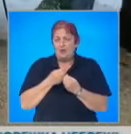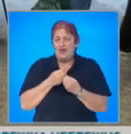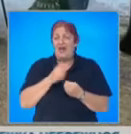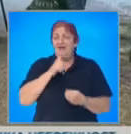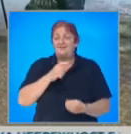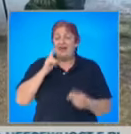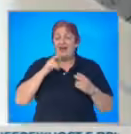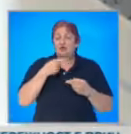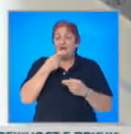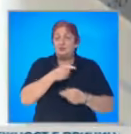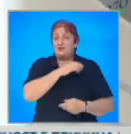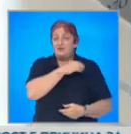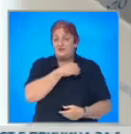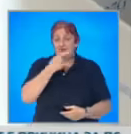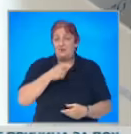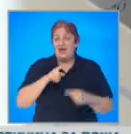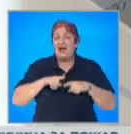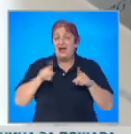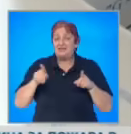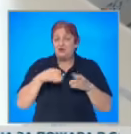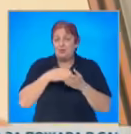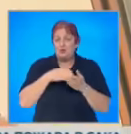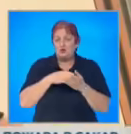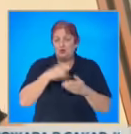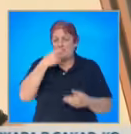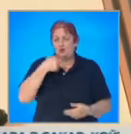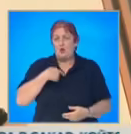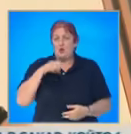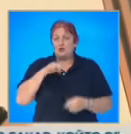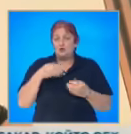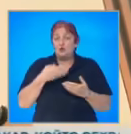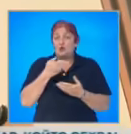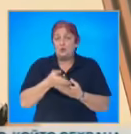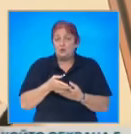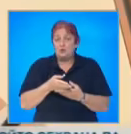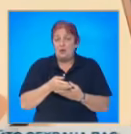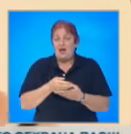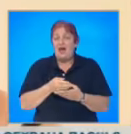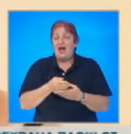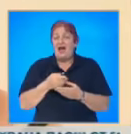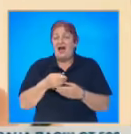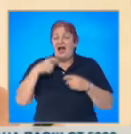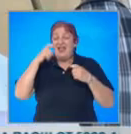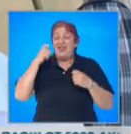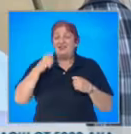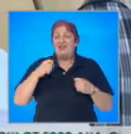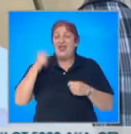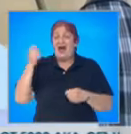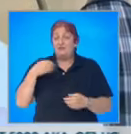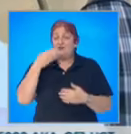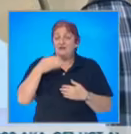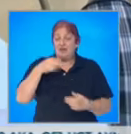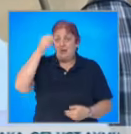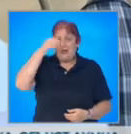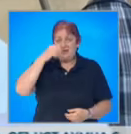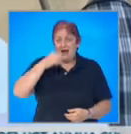всеки решил да си постави ваксина бяха различни. Лично моят избор е, защото ми предстои летен отдък извън България. Това въпрос искам